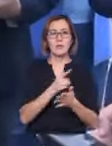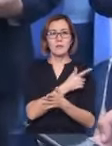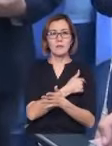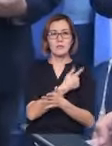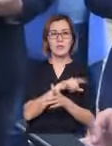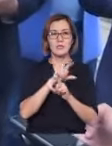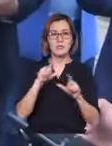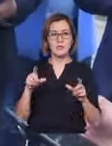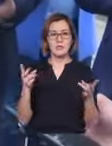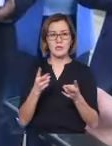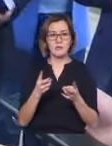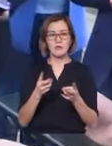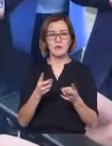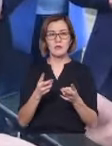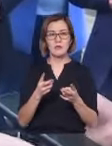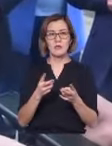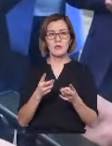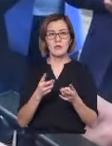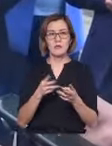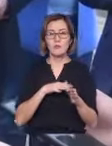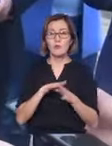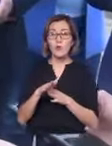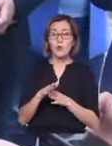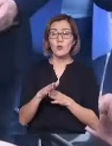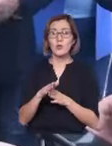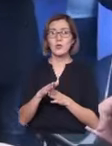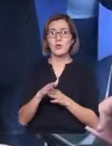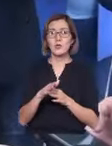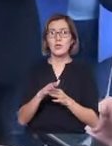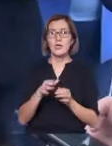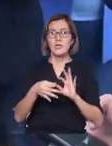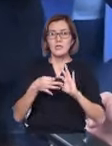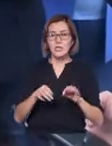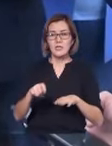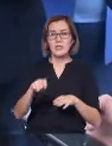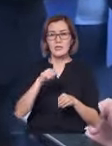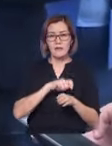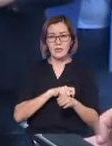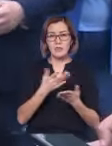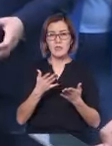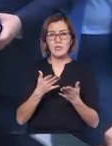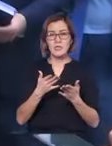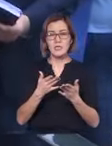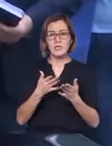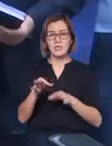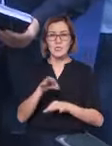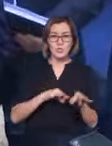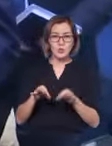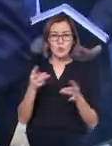Жай поликлиника болмайды әрине. Оны толық қолдануымыз керек. Әр квадратный метрді отырғызыңдар. Мен басқарама басшысына